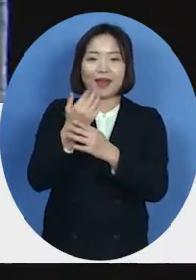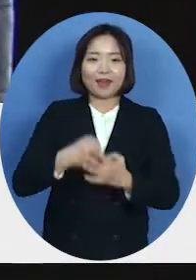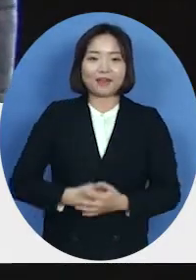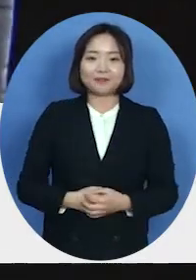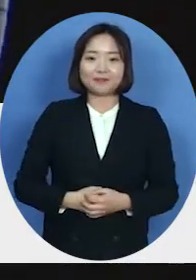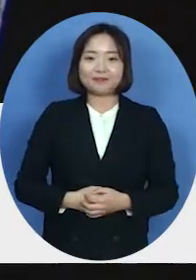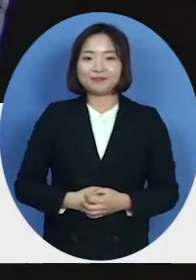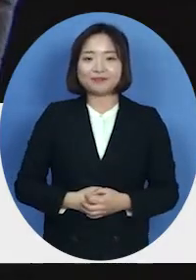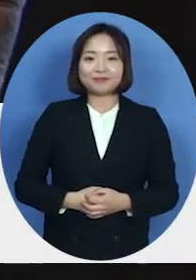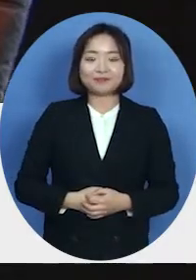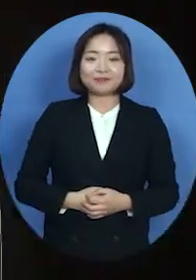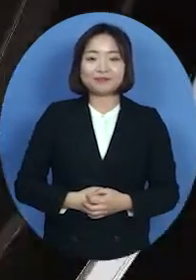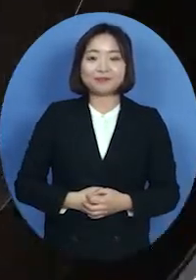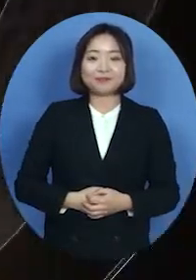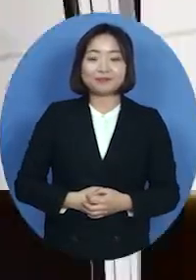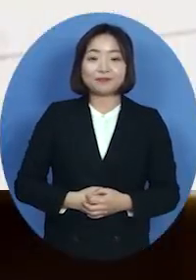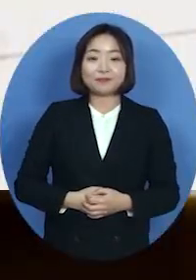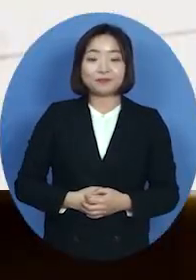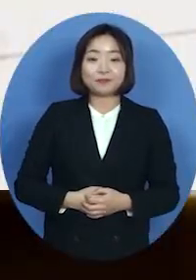장식했습니다